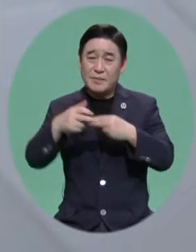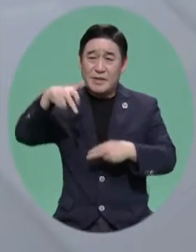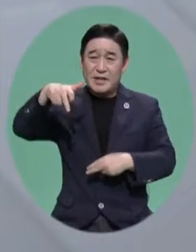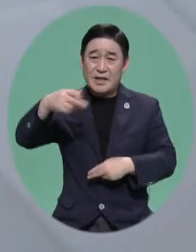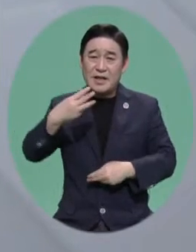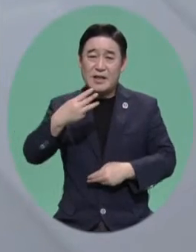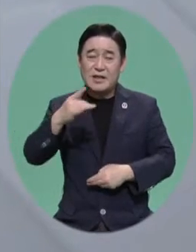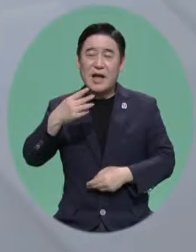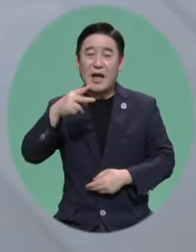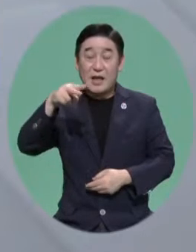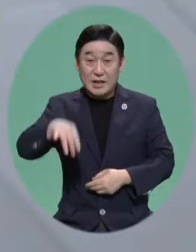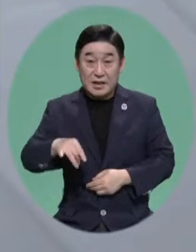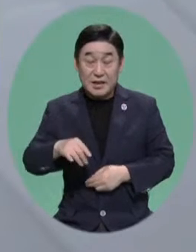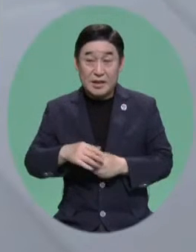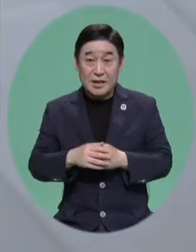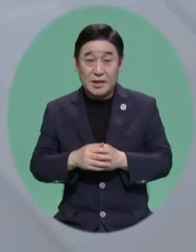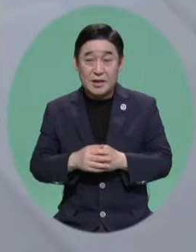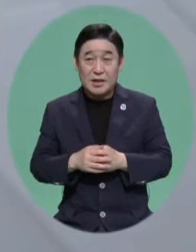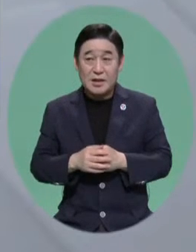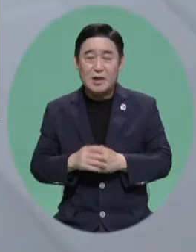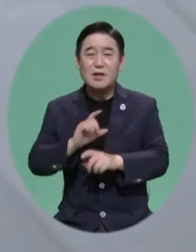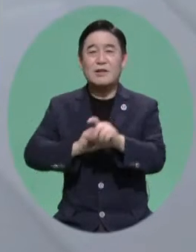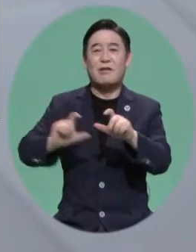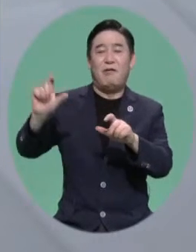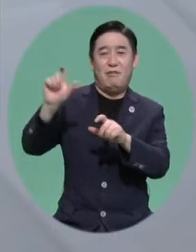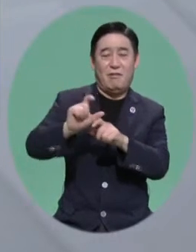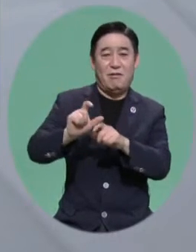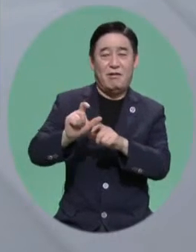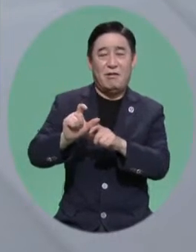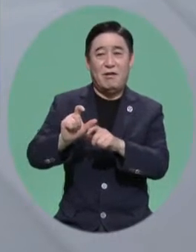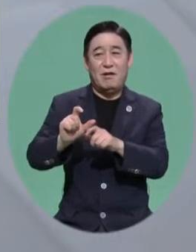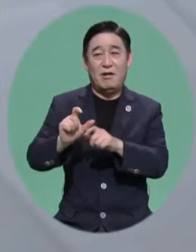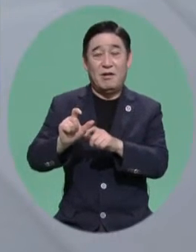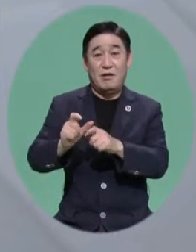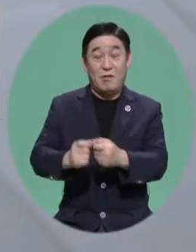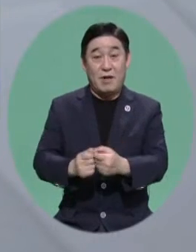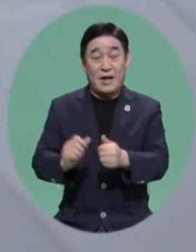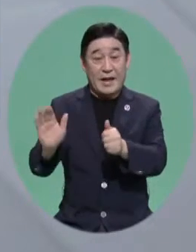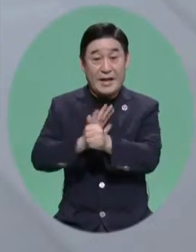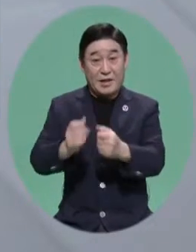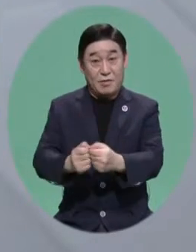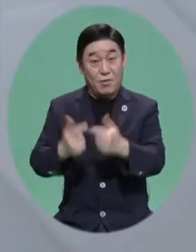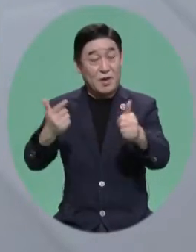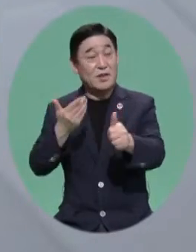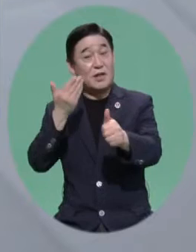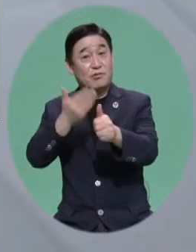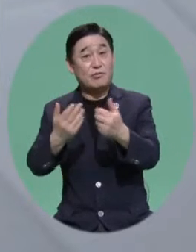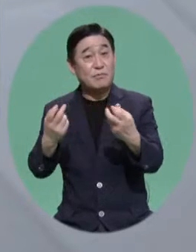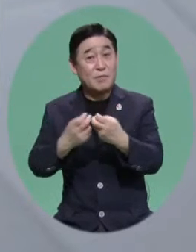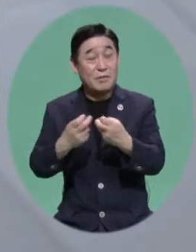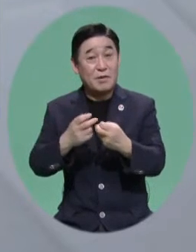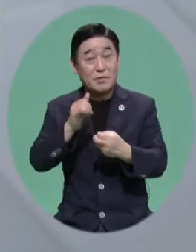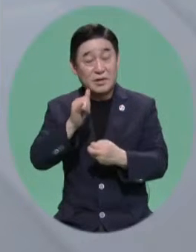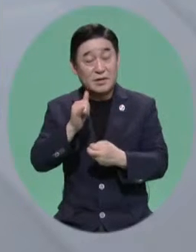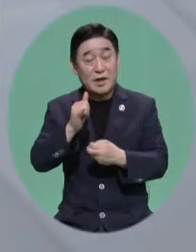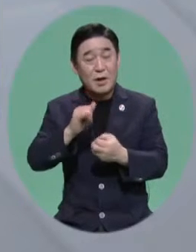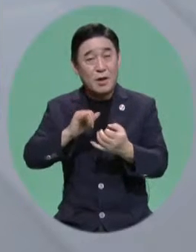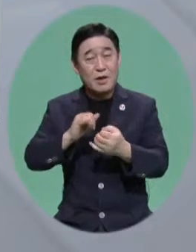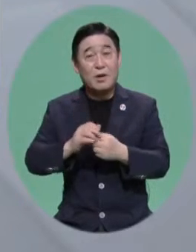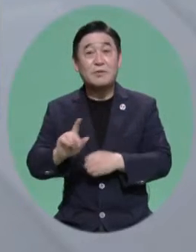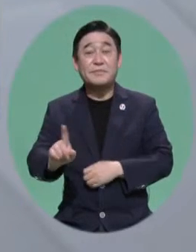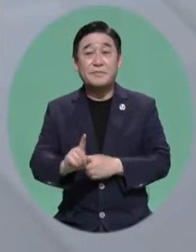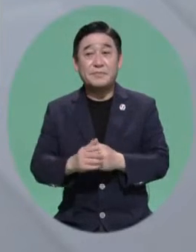있습니다 어 그런 것들을 보다 더 그 혜택을 더 확대를 한다든지 어 그런 방법이 싸는 꼭 필요하다고